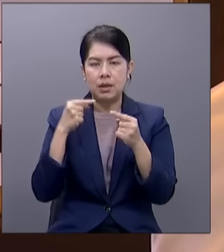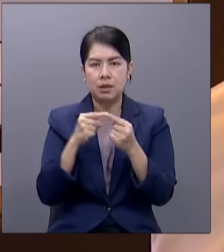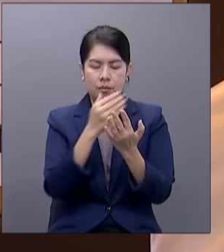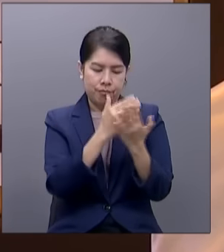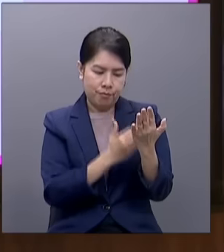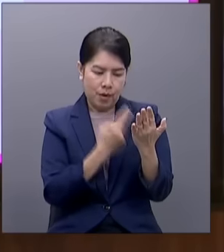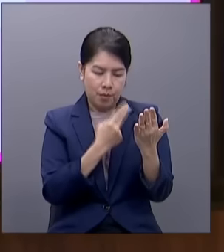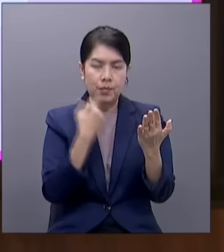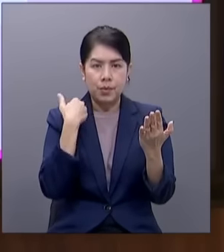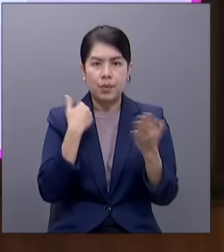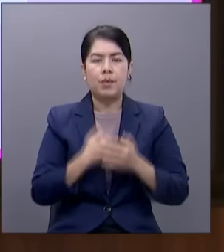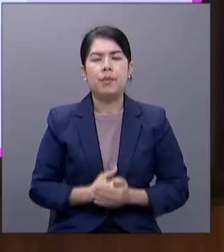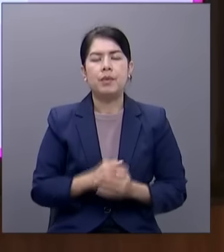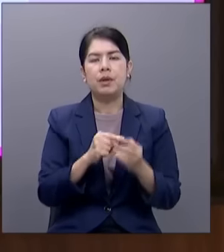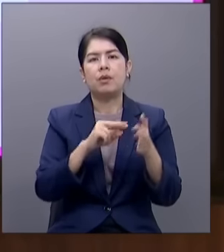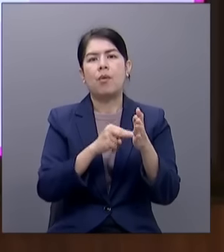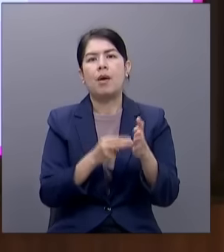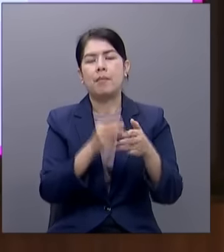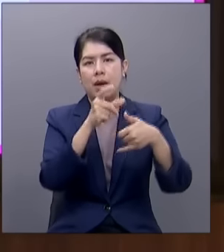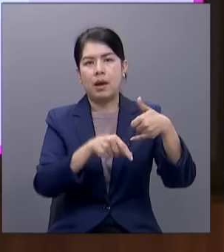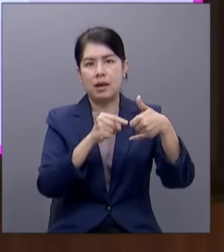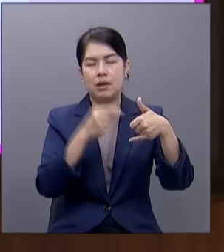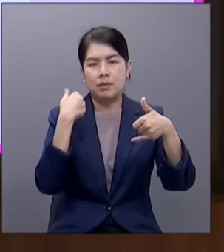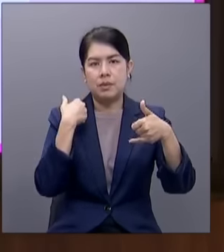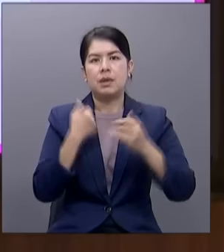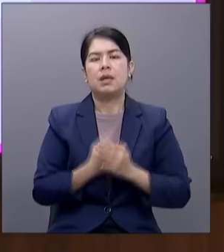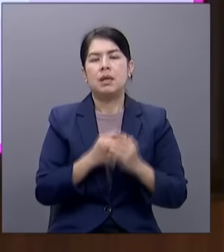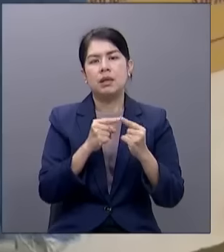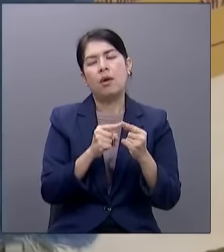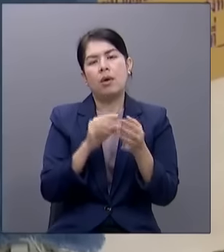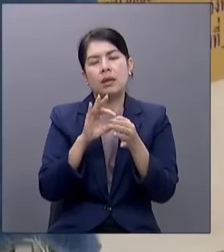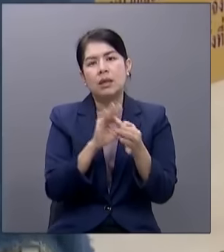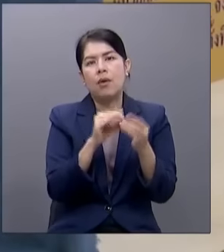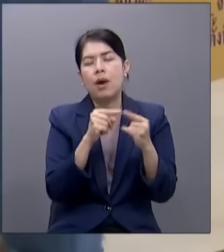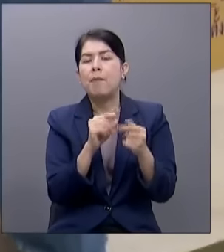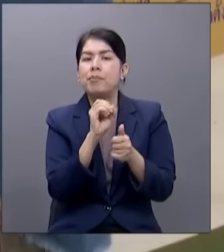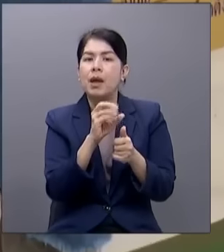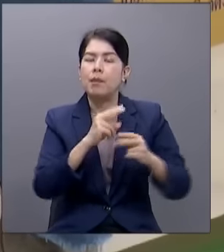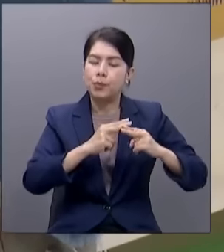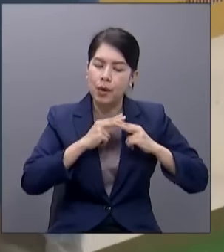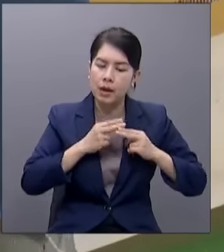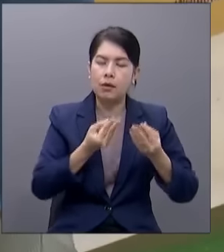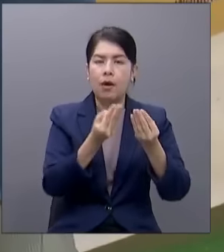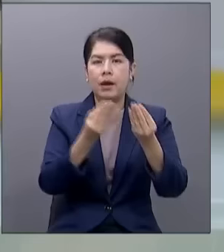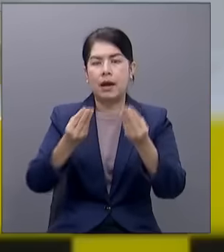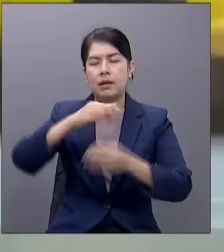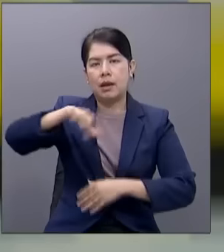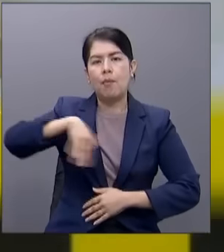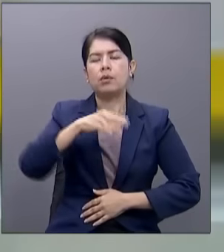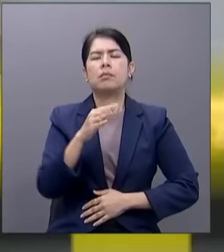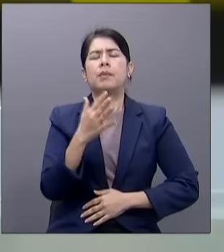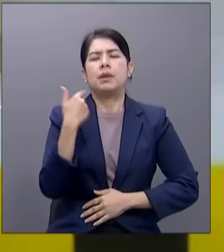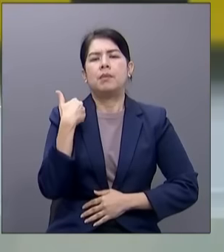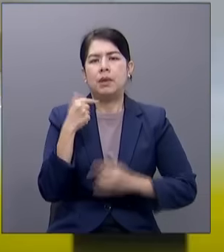จึงไม่ได้แจกเอกสารแนะนำตัวของทุกกลุ่มให้กับผู้สมัครแต่ละคนค่ะทั้งนี้ก็ยังกำชับให้กรรมการประจำสถานที่เลือกนะคะด